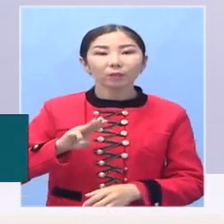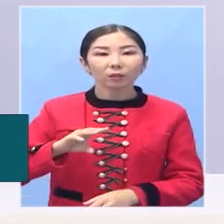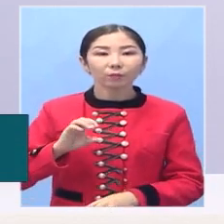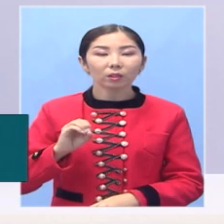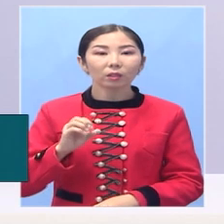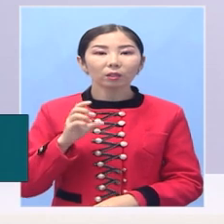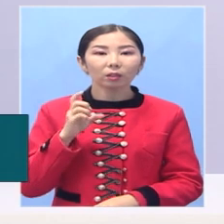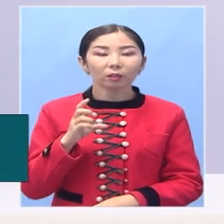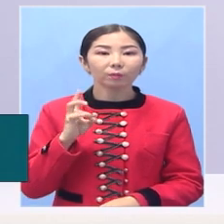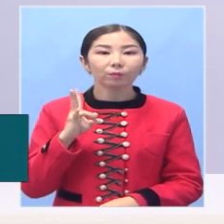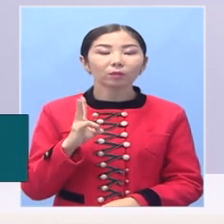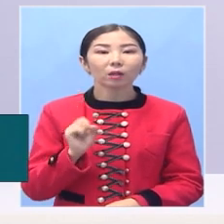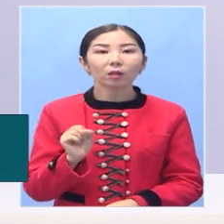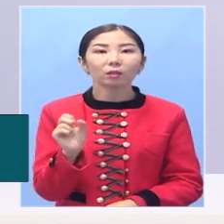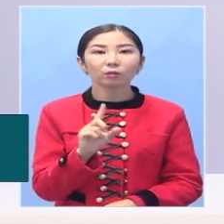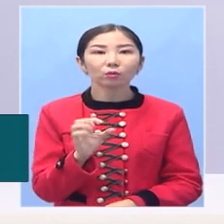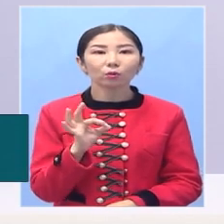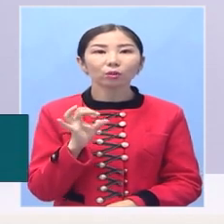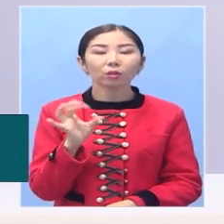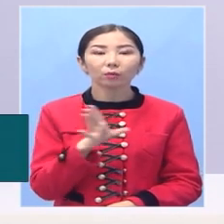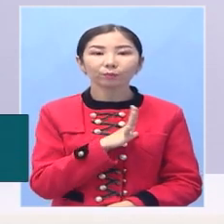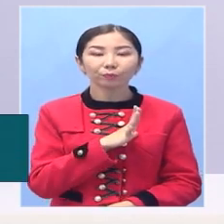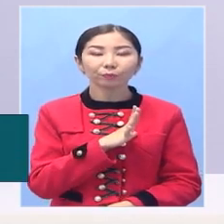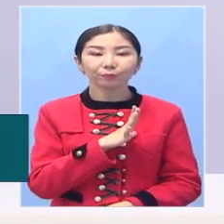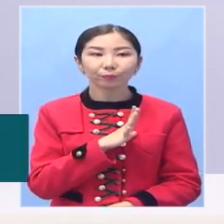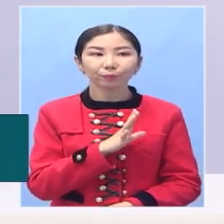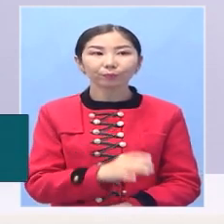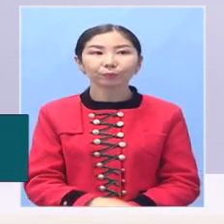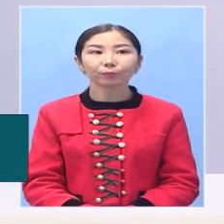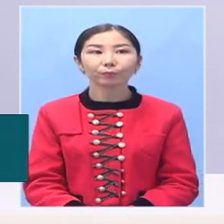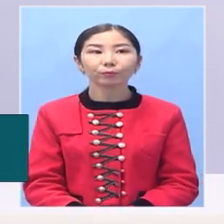жаңа сондай бағытта жұмыс жасап жатыр қазіргі таңда.